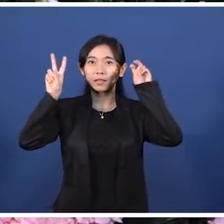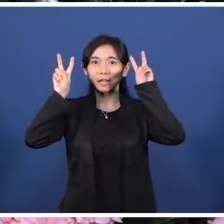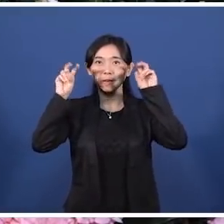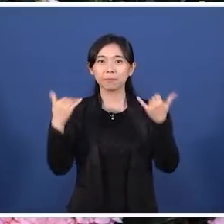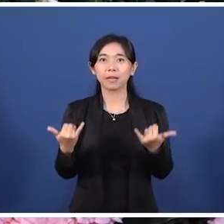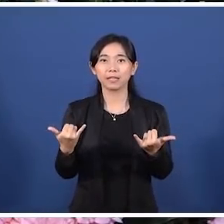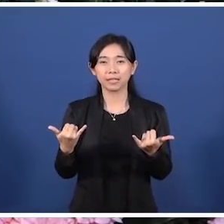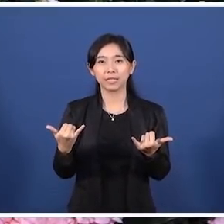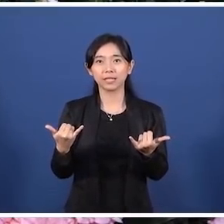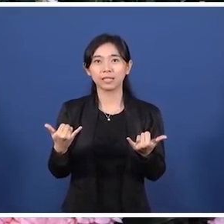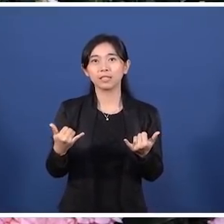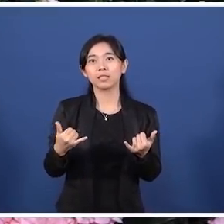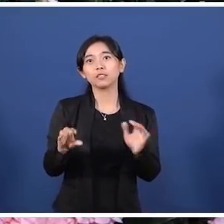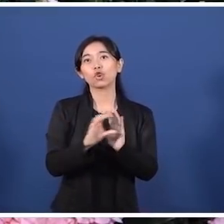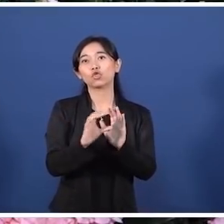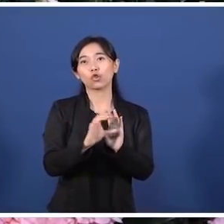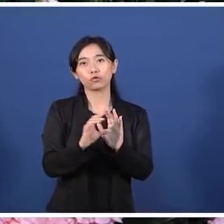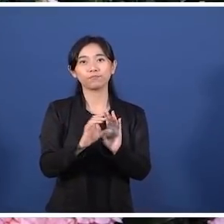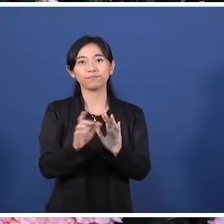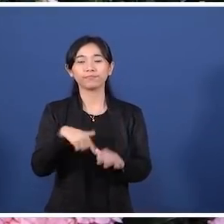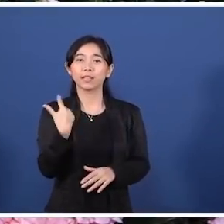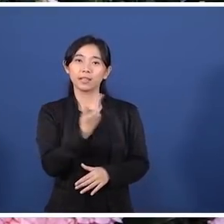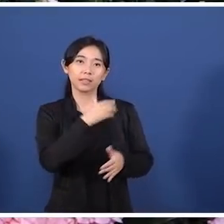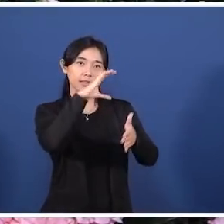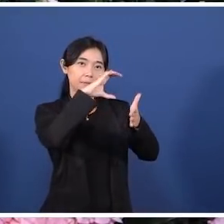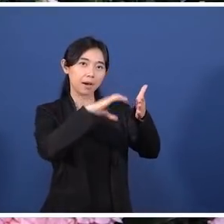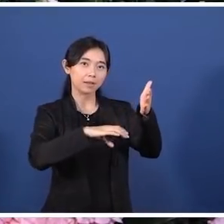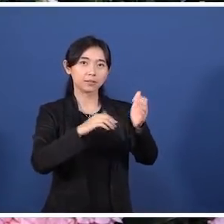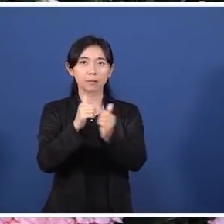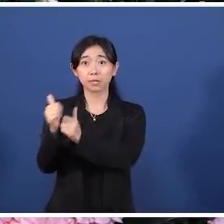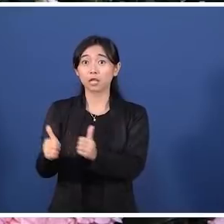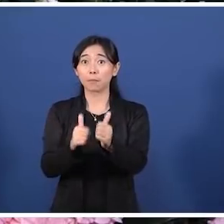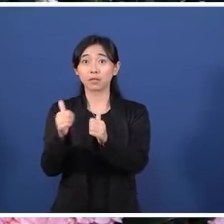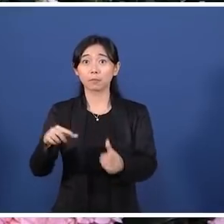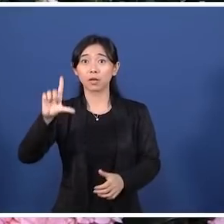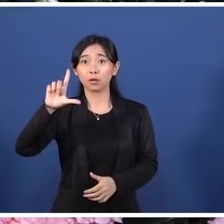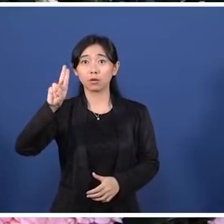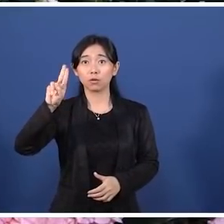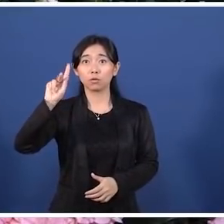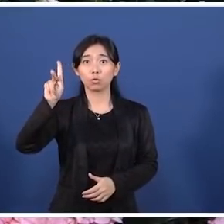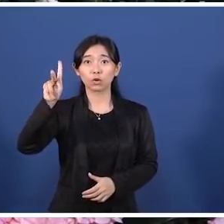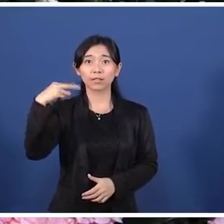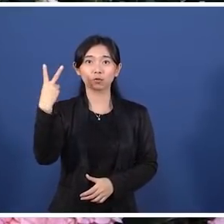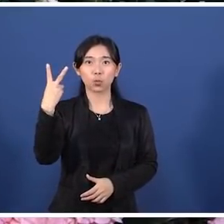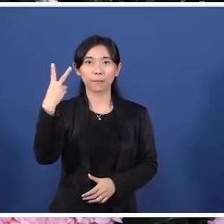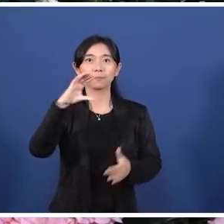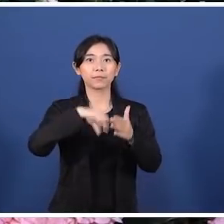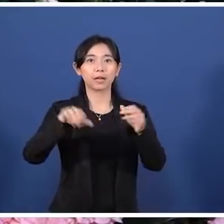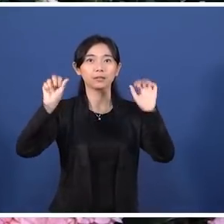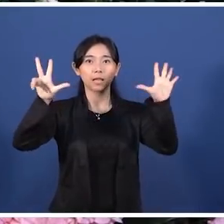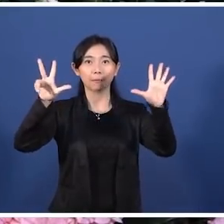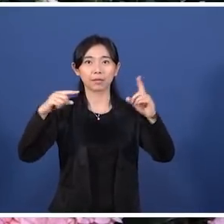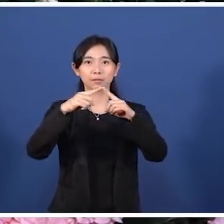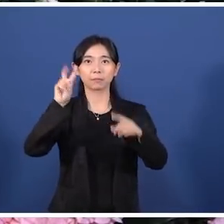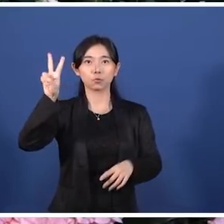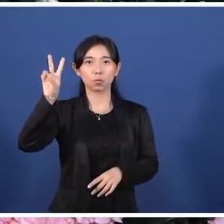yang cocok sekali kalau kita baca bersamaan dengan Injil Lukas pasal 2 ayat 8 sampai